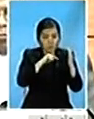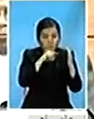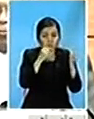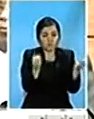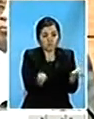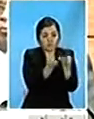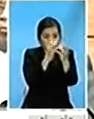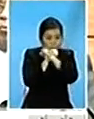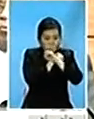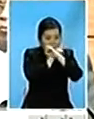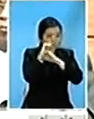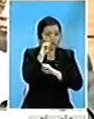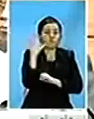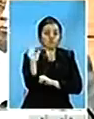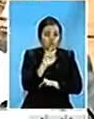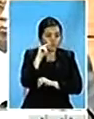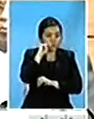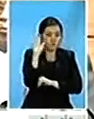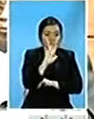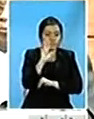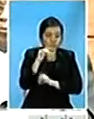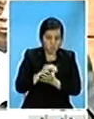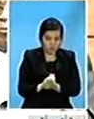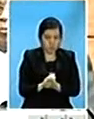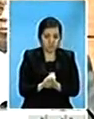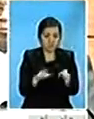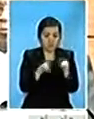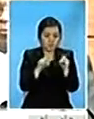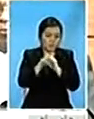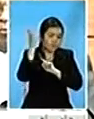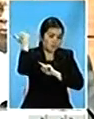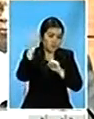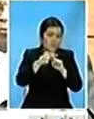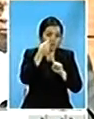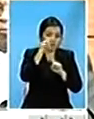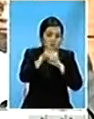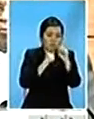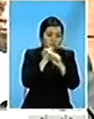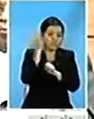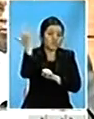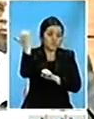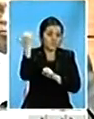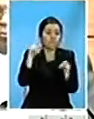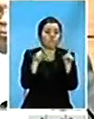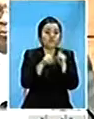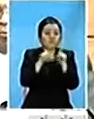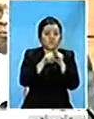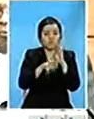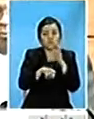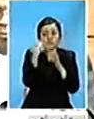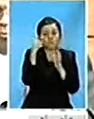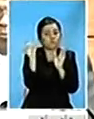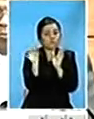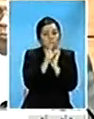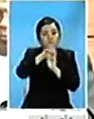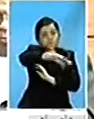องพบกับภัยอุทกภัยอย่างเช่นที่เกิดขึ้นเมื่อปลายปีที่แล้วนั่นคือสาเหตุที่สุดท้ายแล้วสภ